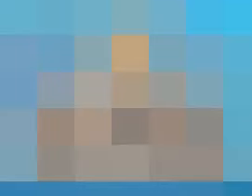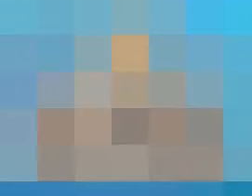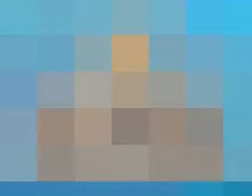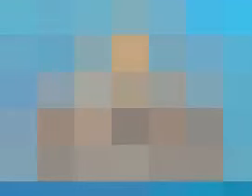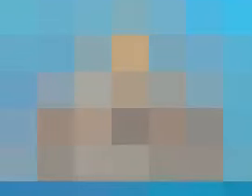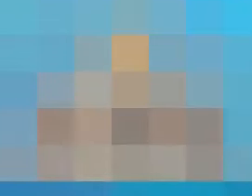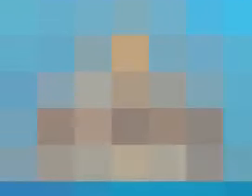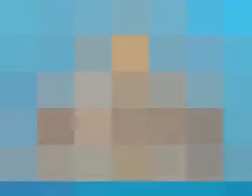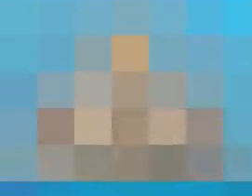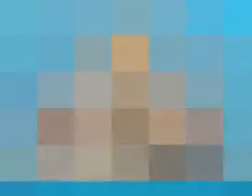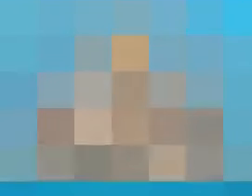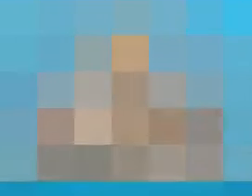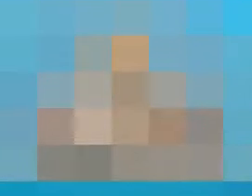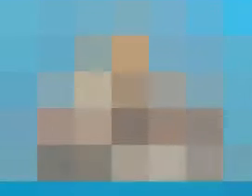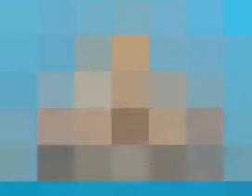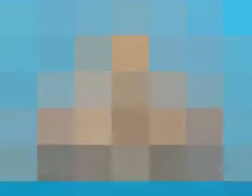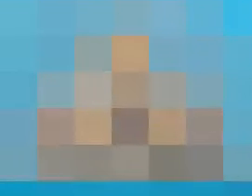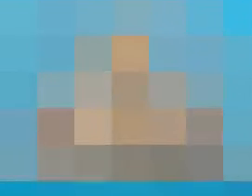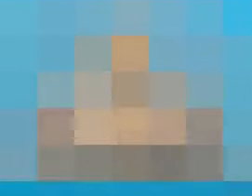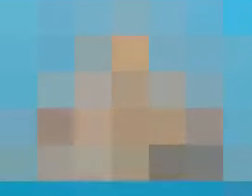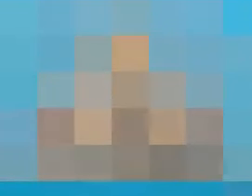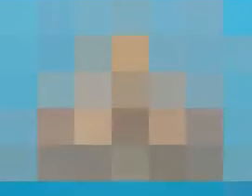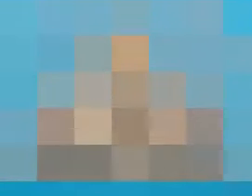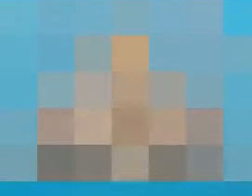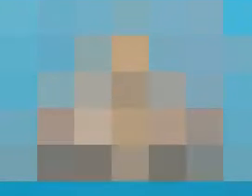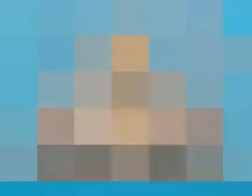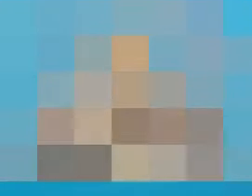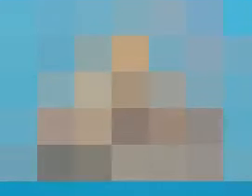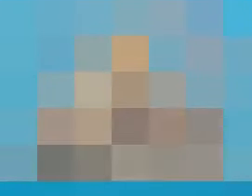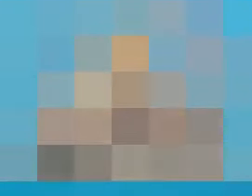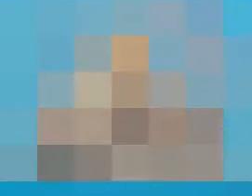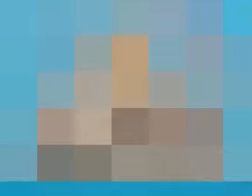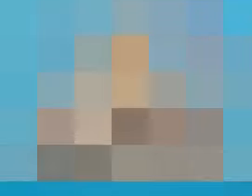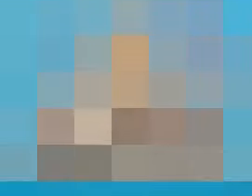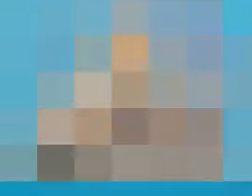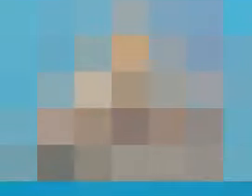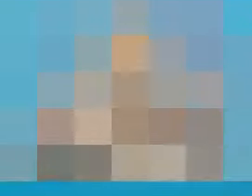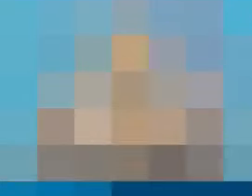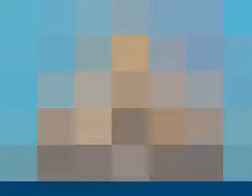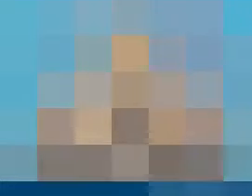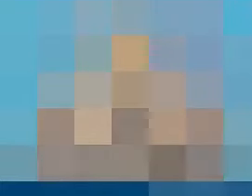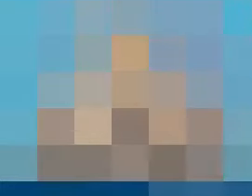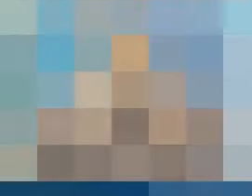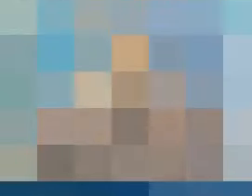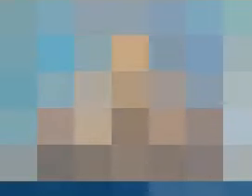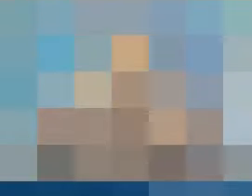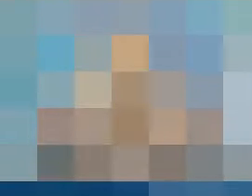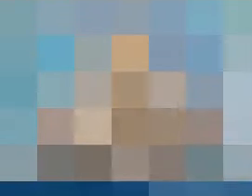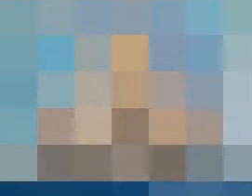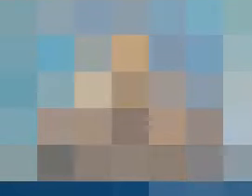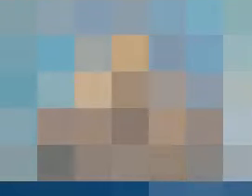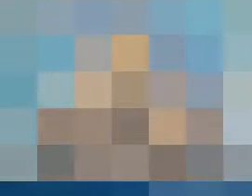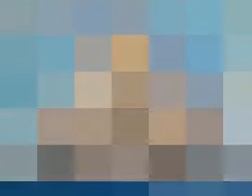هذا وقد واصلت قوات الاحتلال الإسرائيلي اليوم حصار مستشفى الأمل في مدينة خان يونس بالتزامن مع قصف عنيف وإطلاق نار